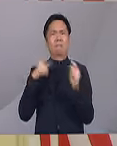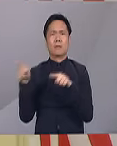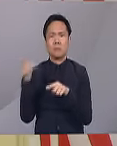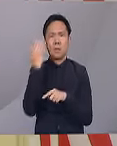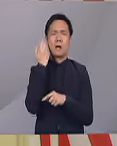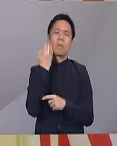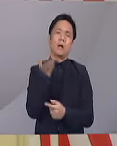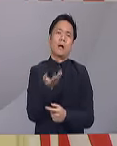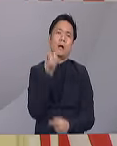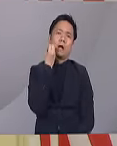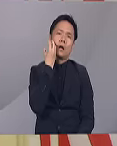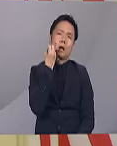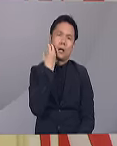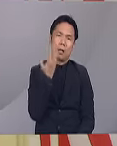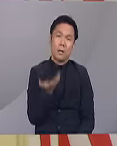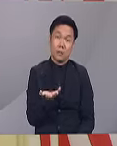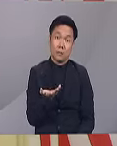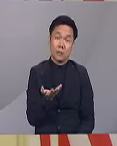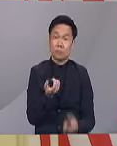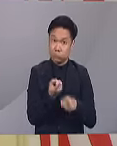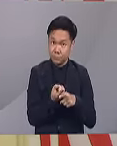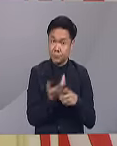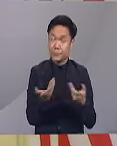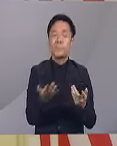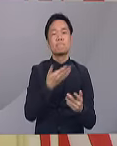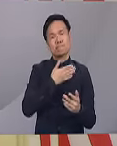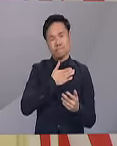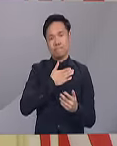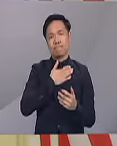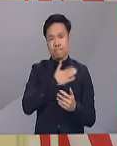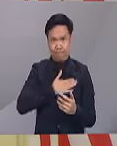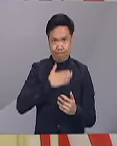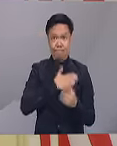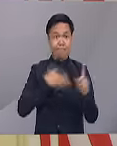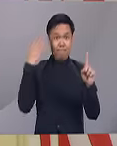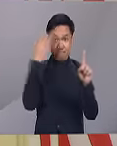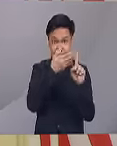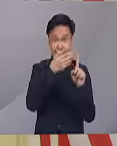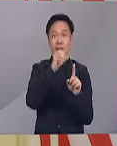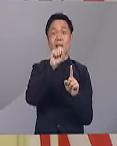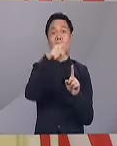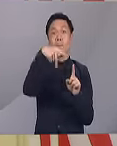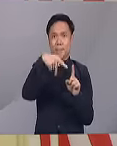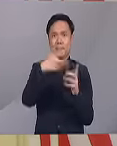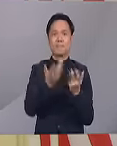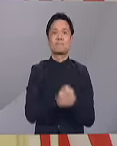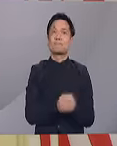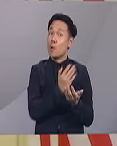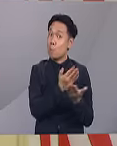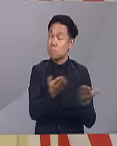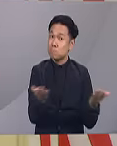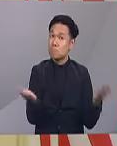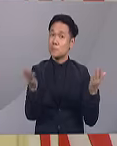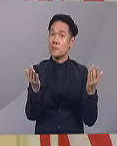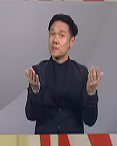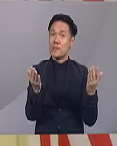Sebab itulah saya merayu supaya patuhi setiap SOP supaya tidak ada siapa yang dikenakan tindakan